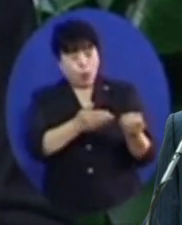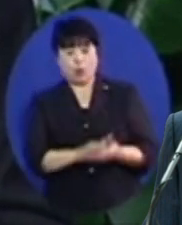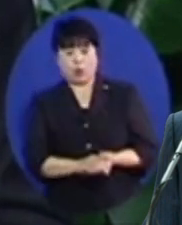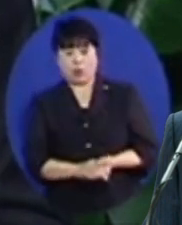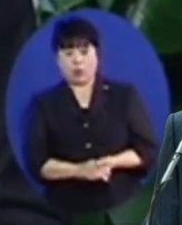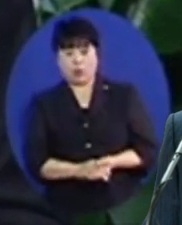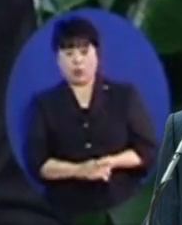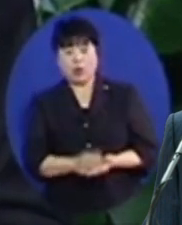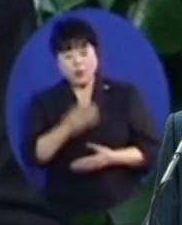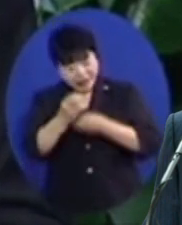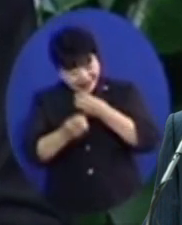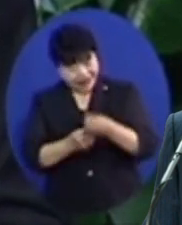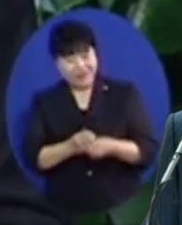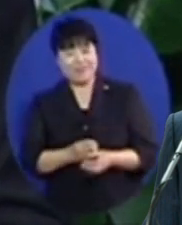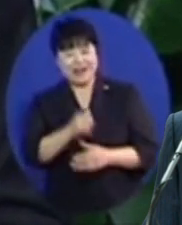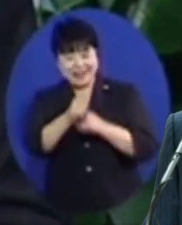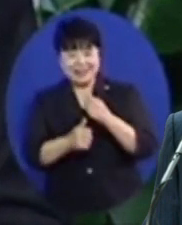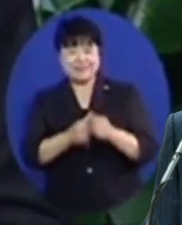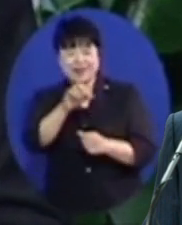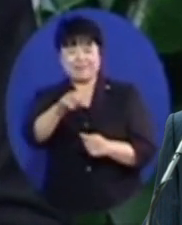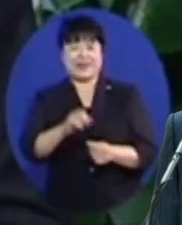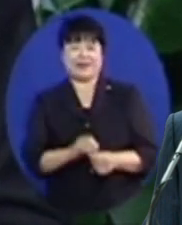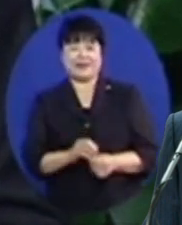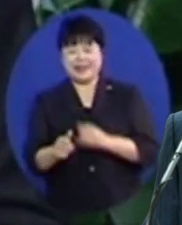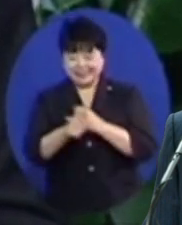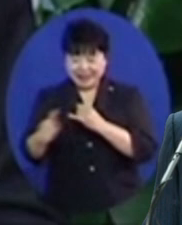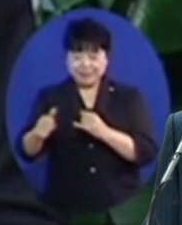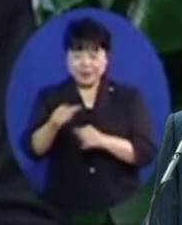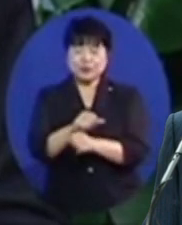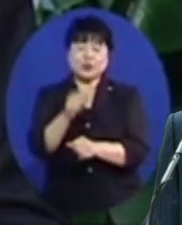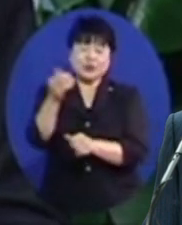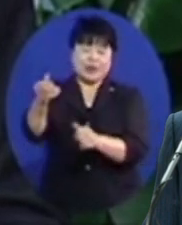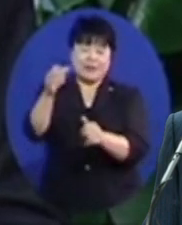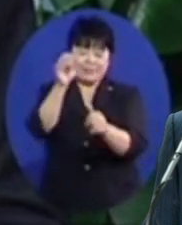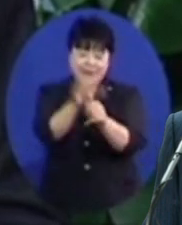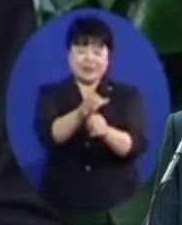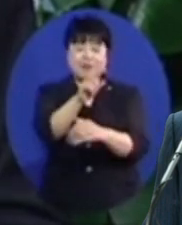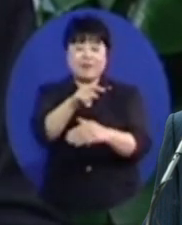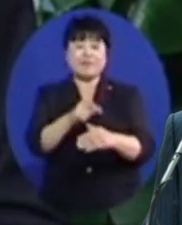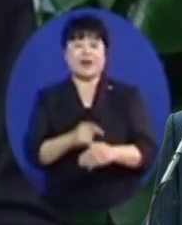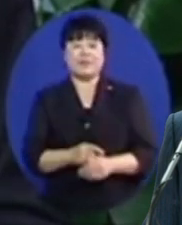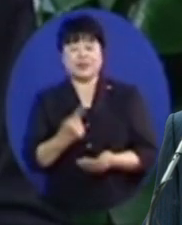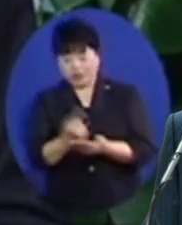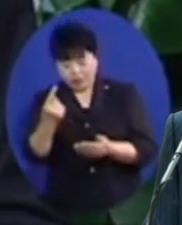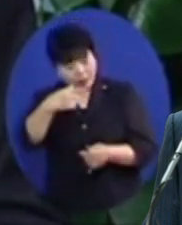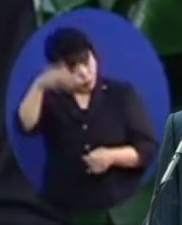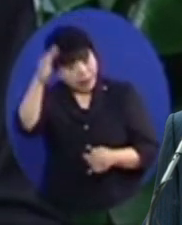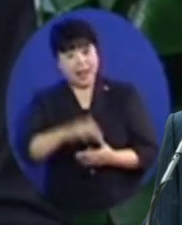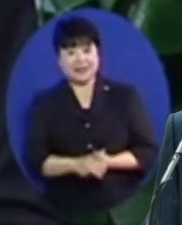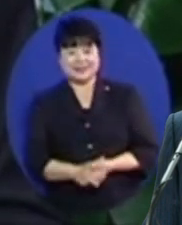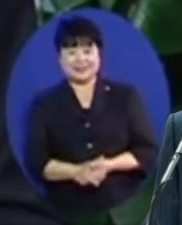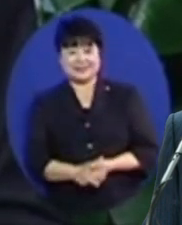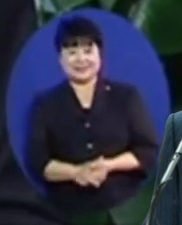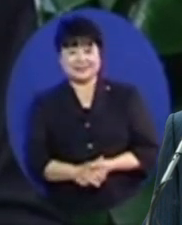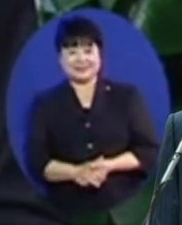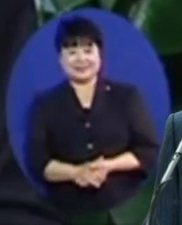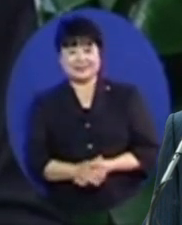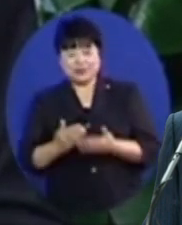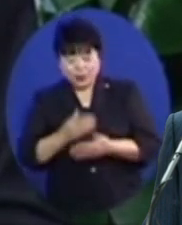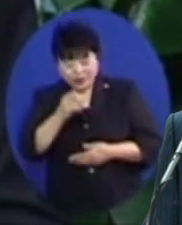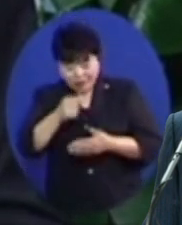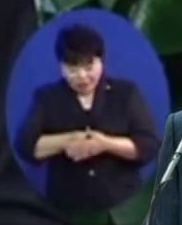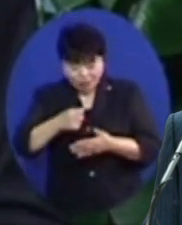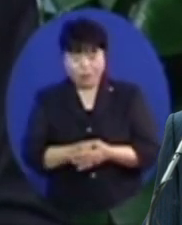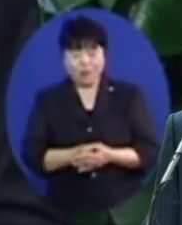시간에 회개하고 하나님 앞에 당신 남편을 맡기고 마음속에서 떠나보내십시오. 그래서 통회하고